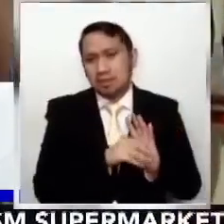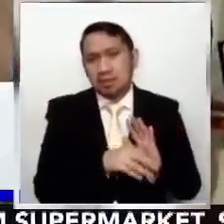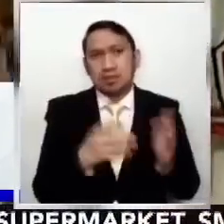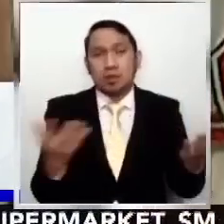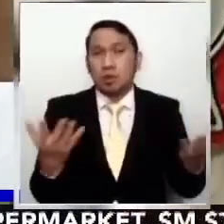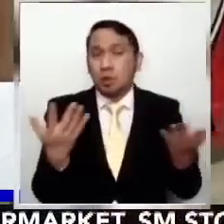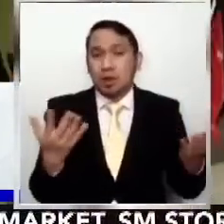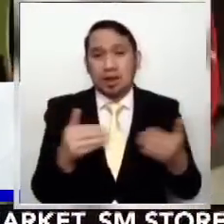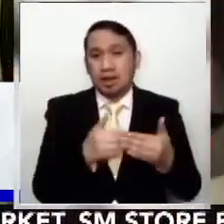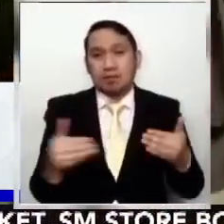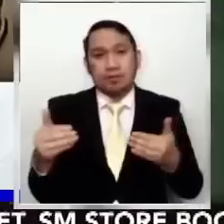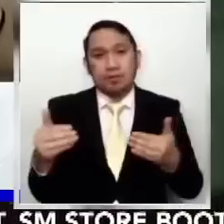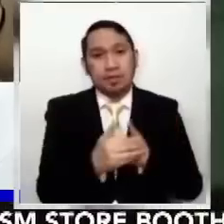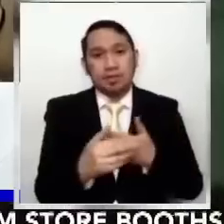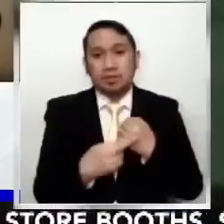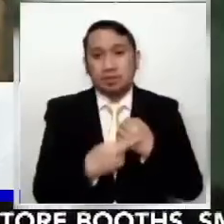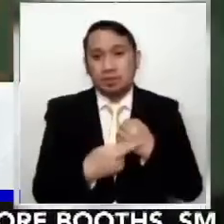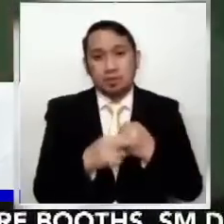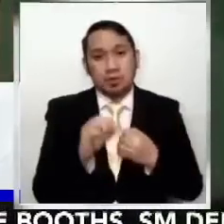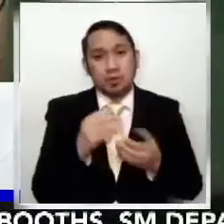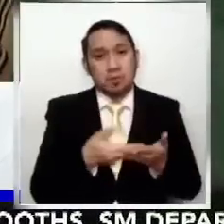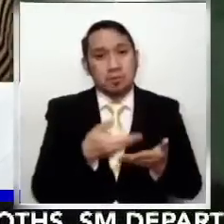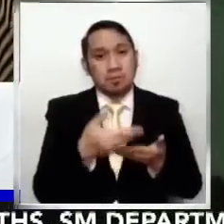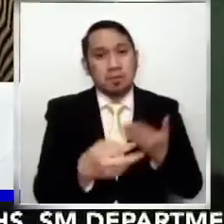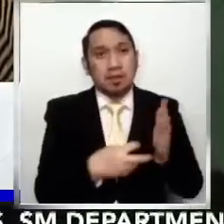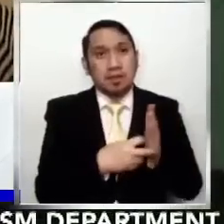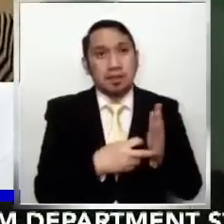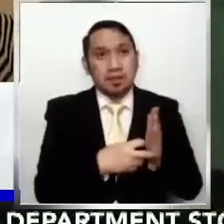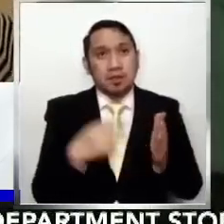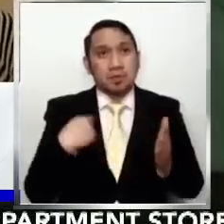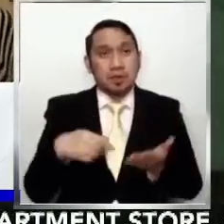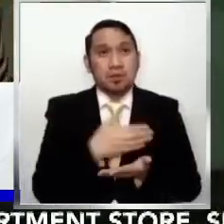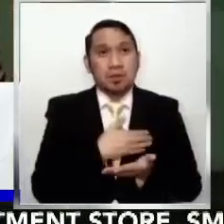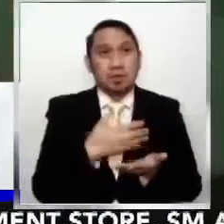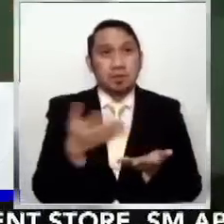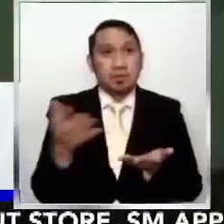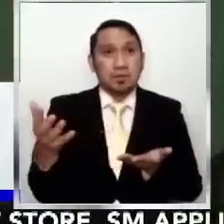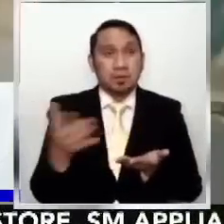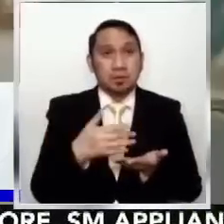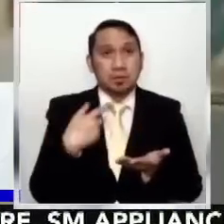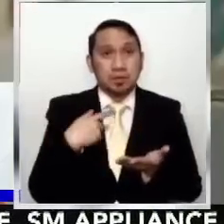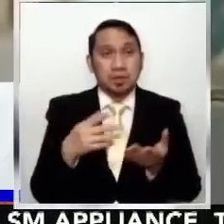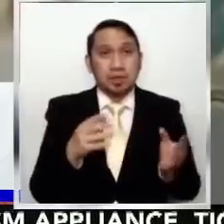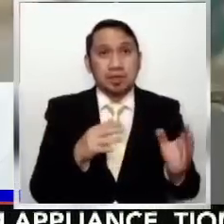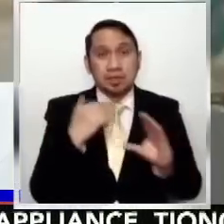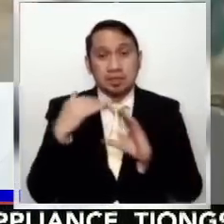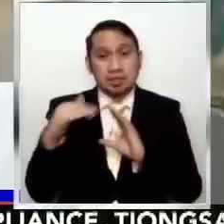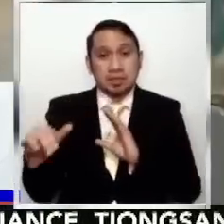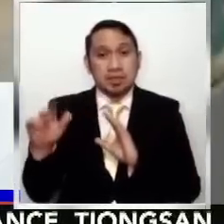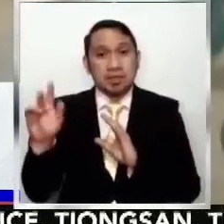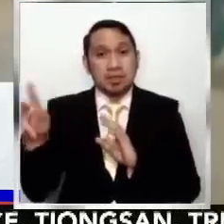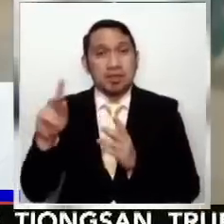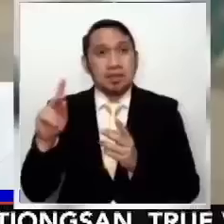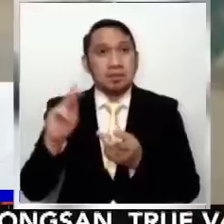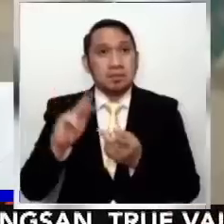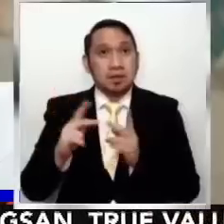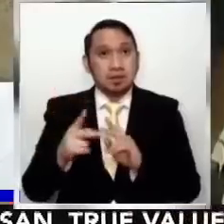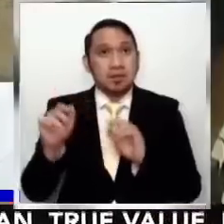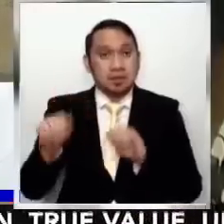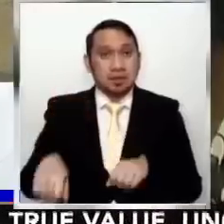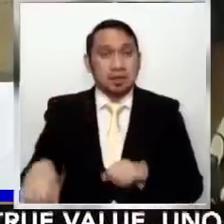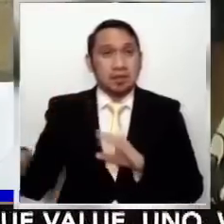lang bibili ng ticket. So ginagather natin yung data niya, binabato natin sa mga partners natin para makita nila na may demand pa and makapag-supply sila